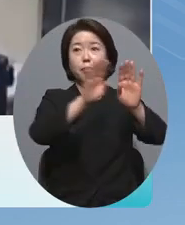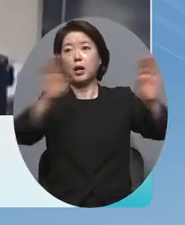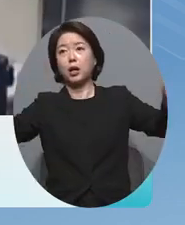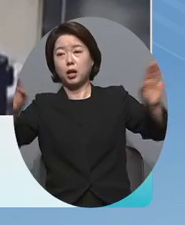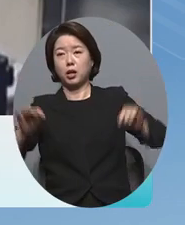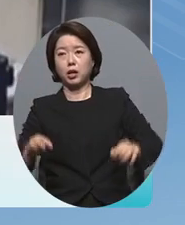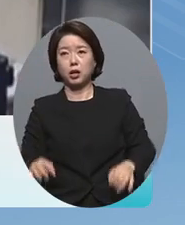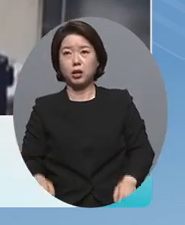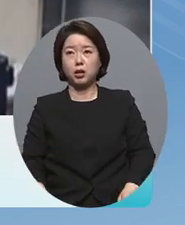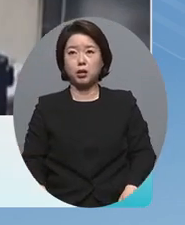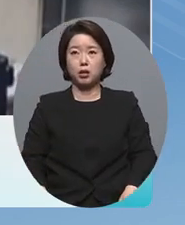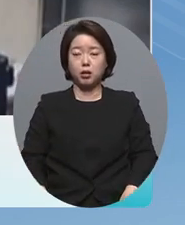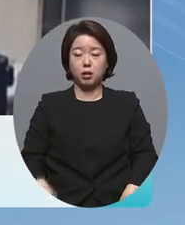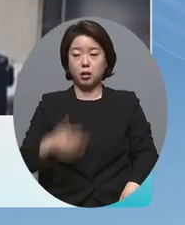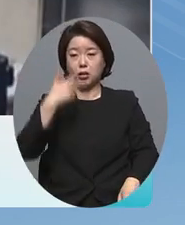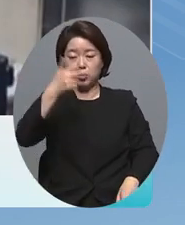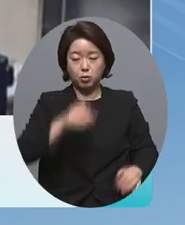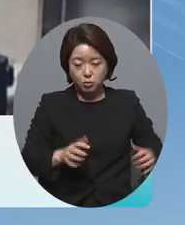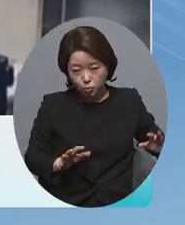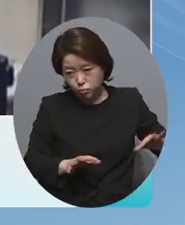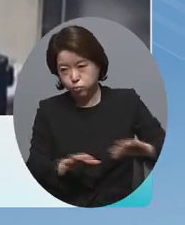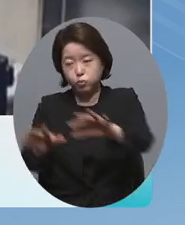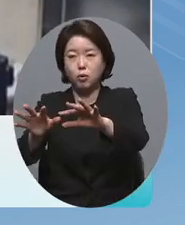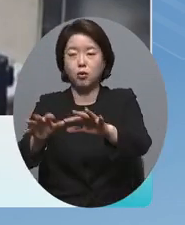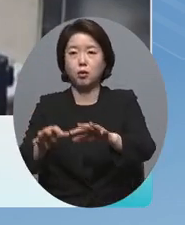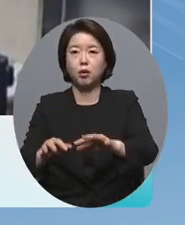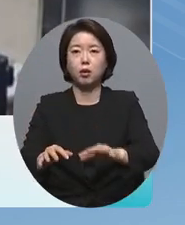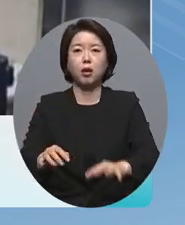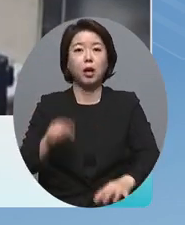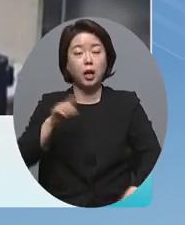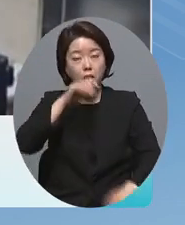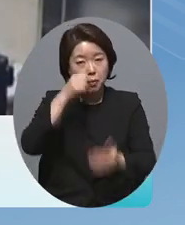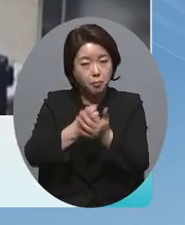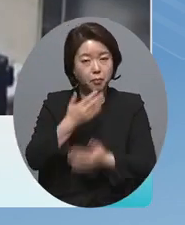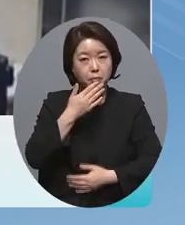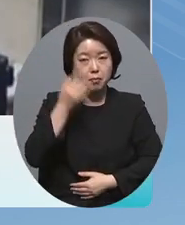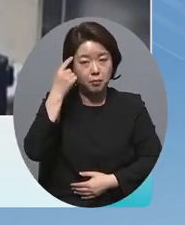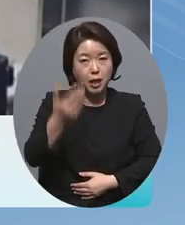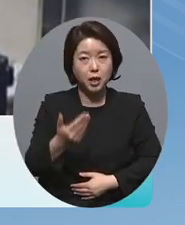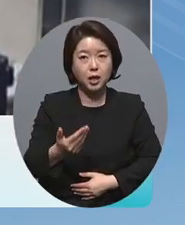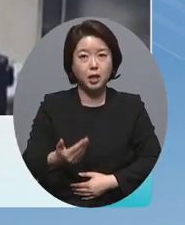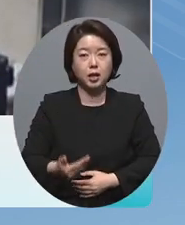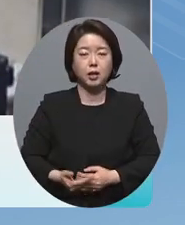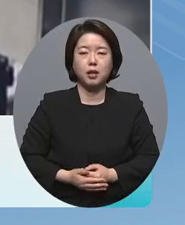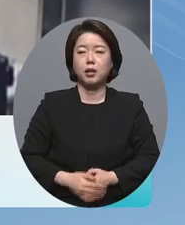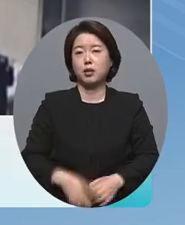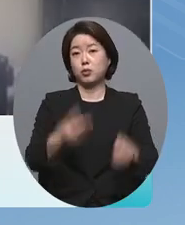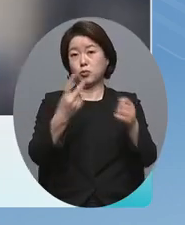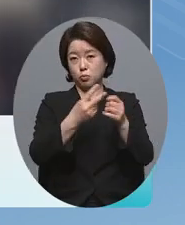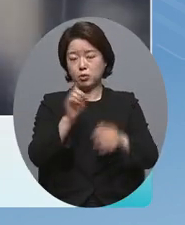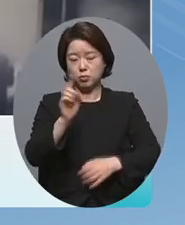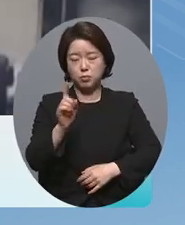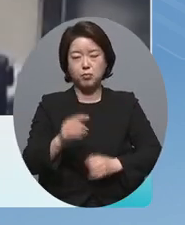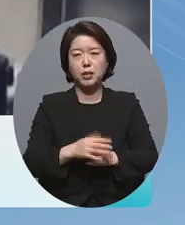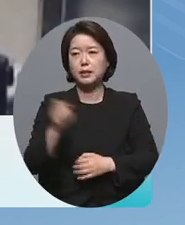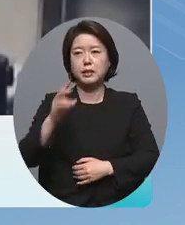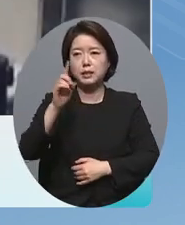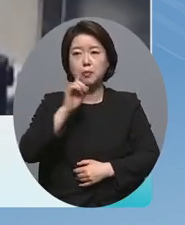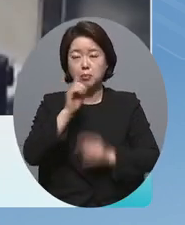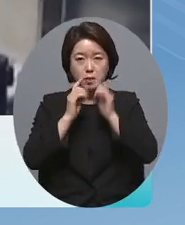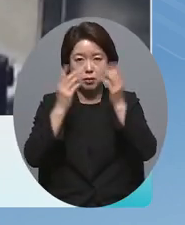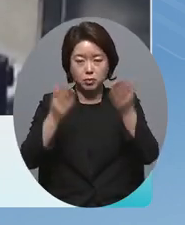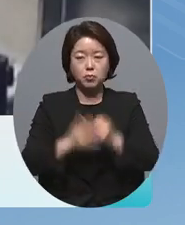아니에요. 17명이 우르르 몰고 들어왔어요. 이거를 적폭하다고 볼 수 있겠습니까? 두 번째는 다시 한번